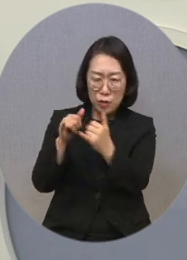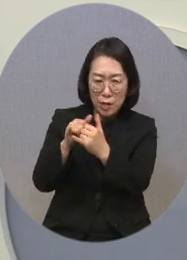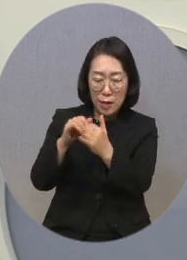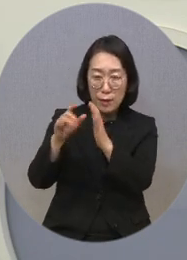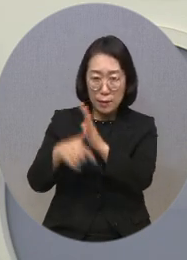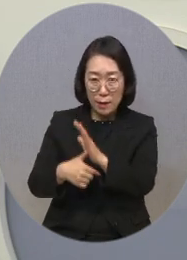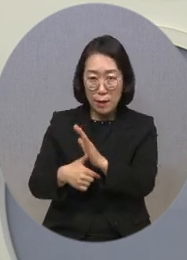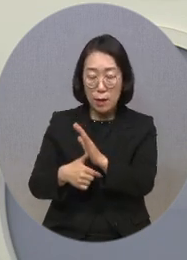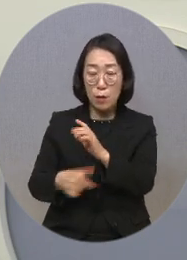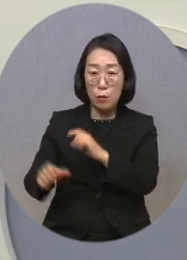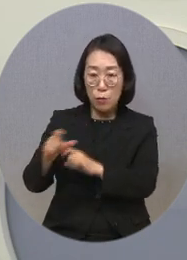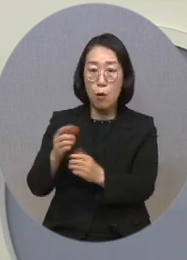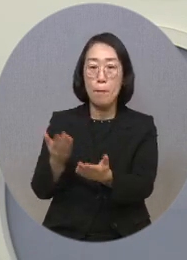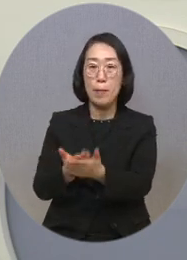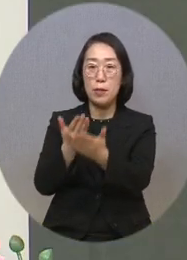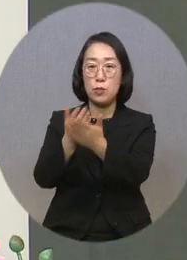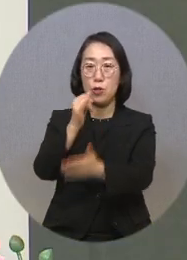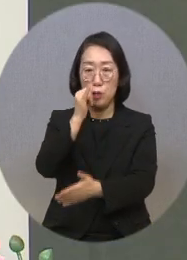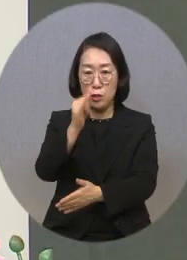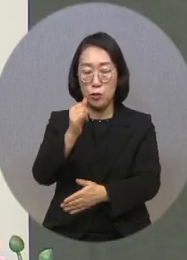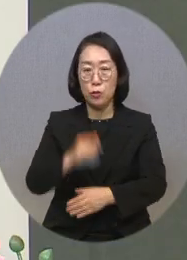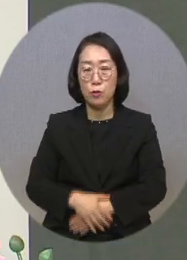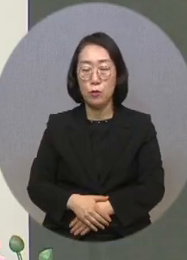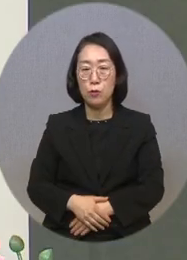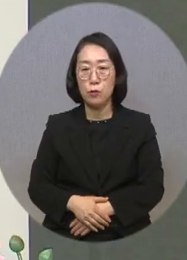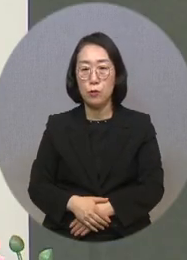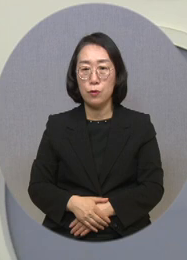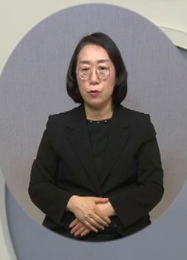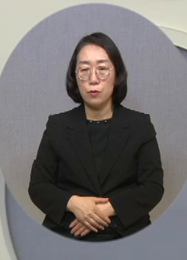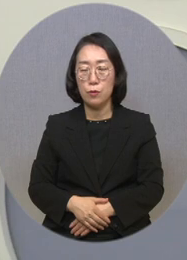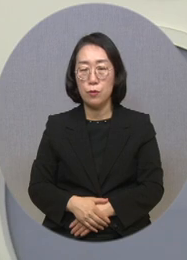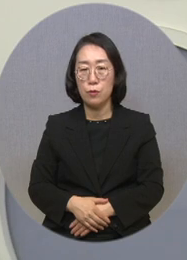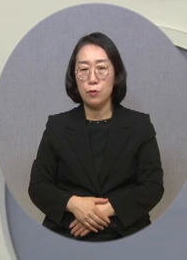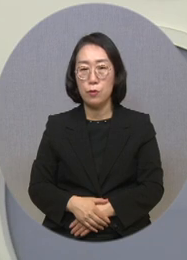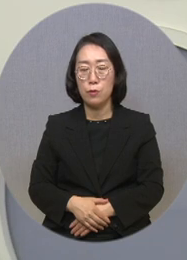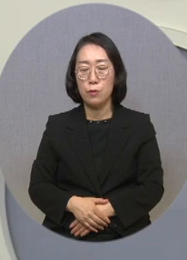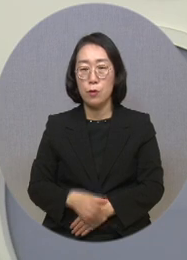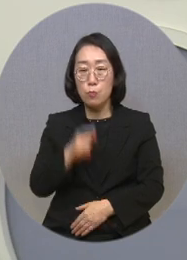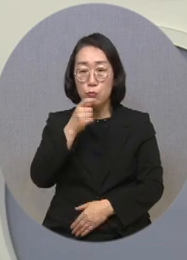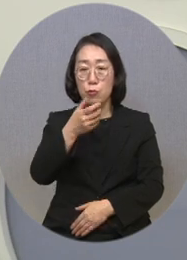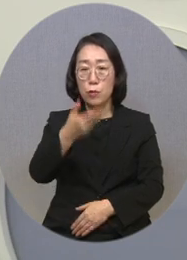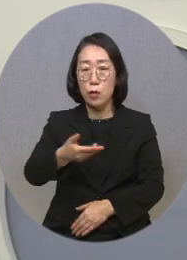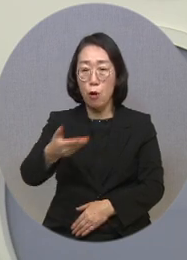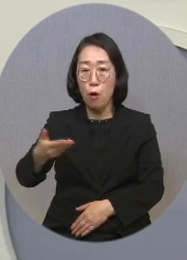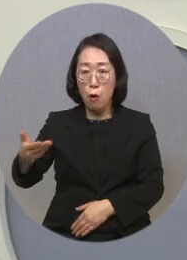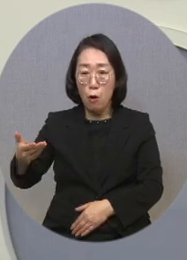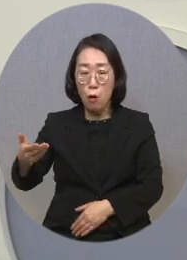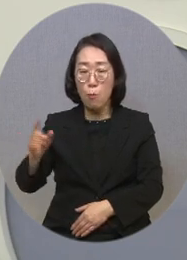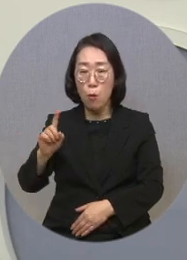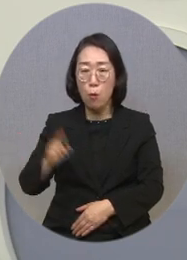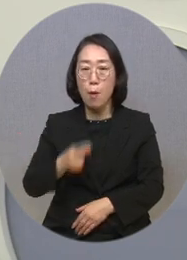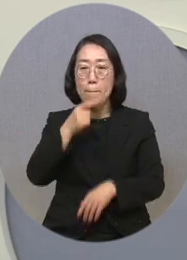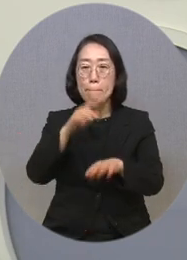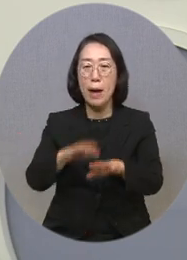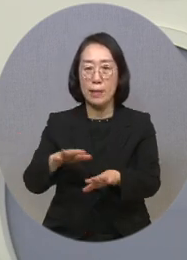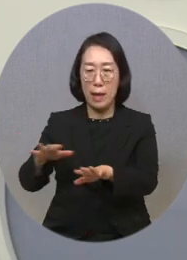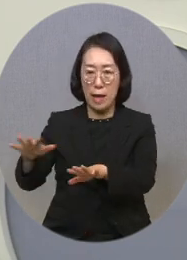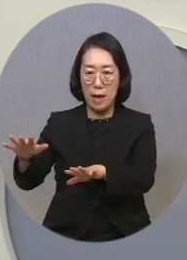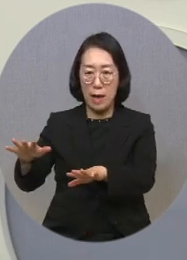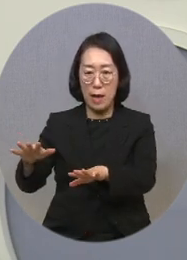또 발전을 하면서 왔어요. 그래가지고 그 낙서, 그 물이 흘러가지고 어디로 가요? 바다로